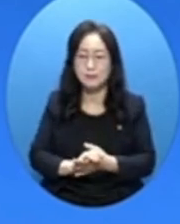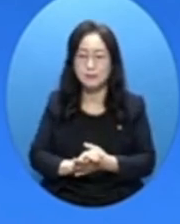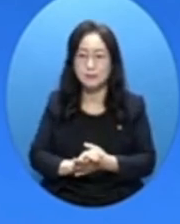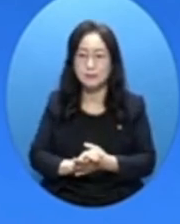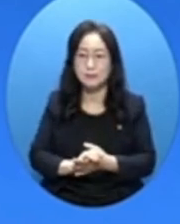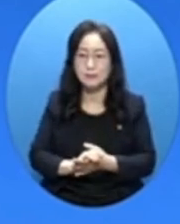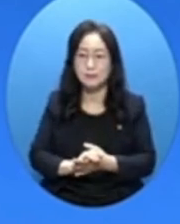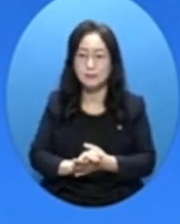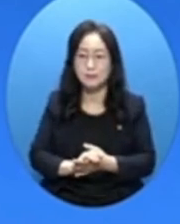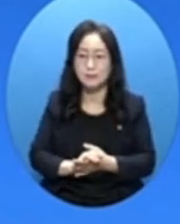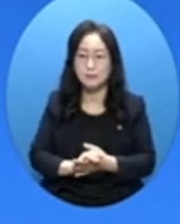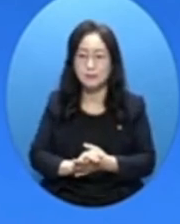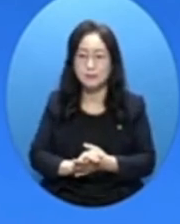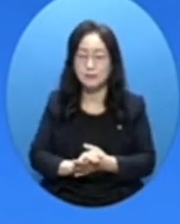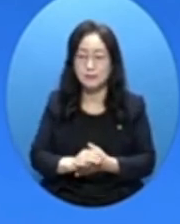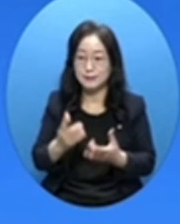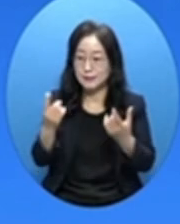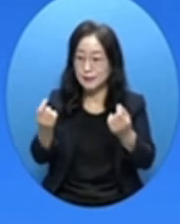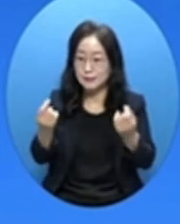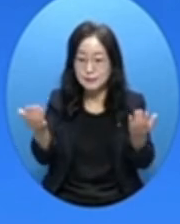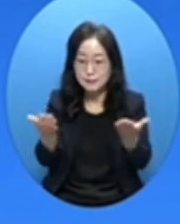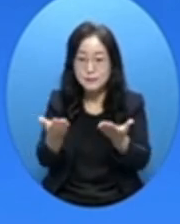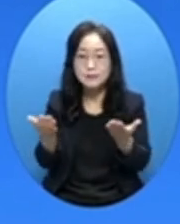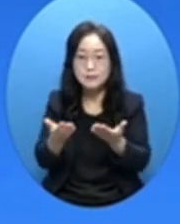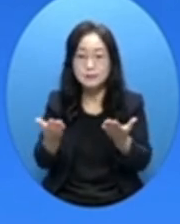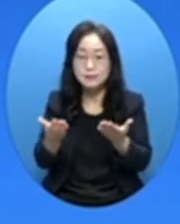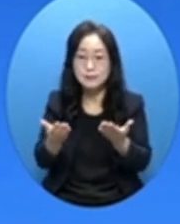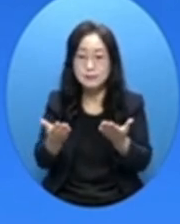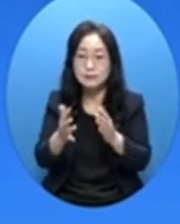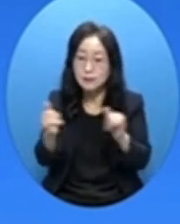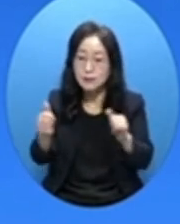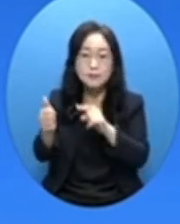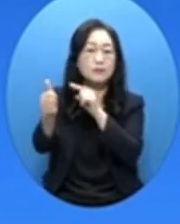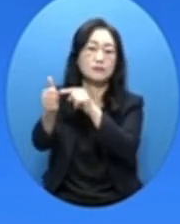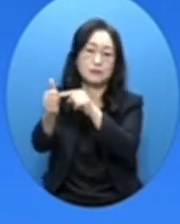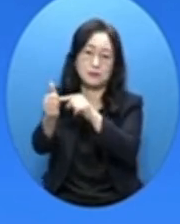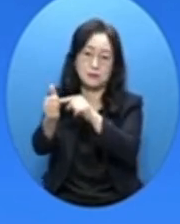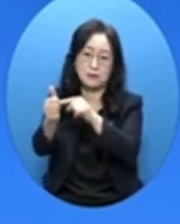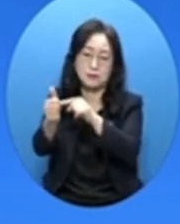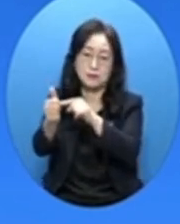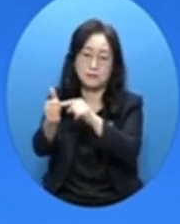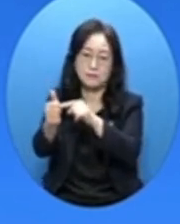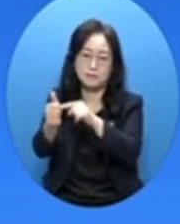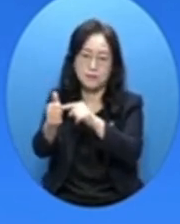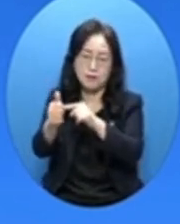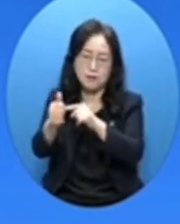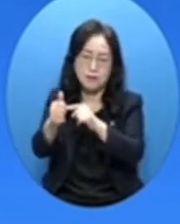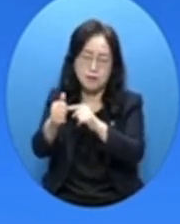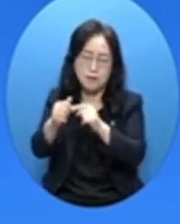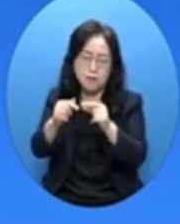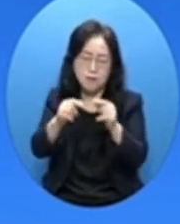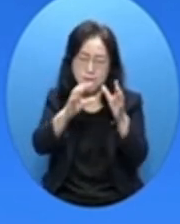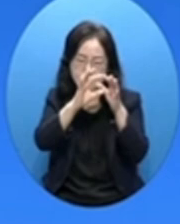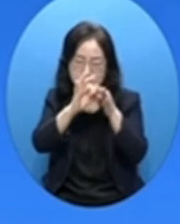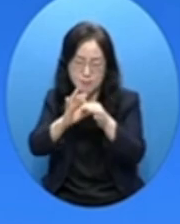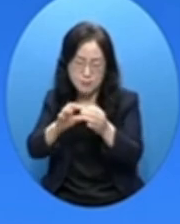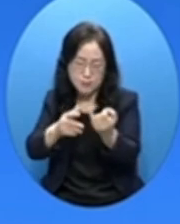같은 동료인 남자가 몇 년간 스토킹을 하다가